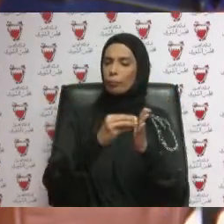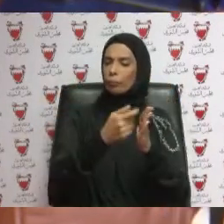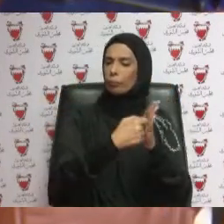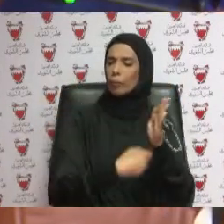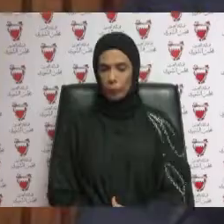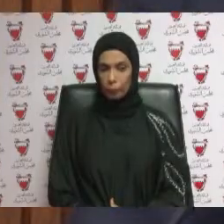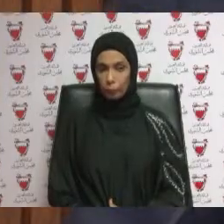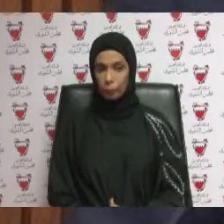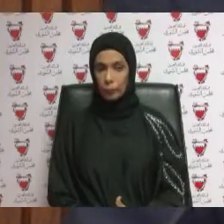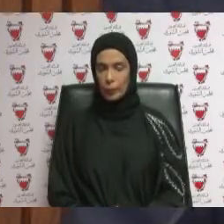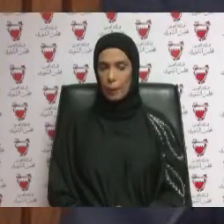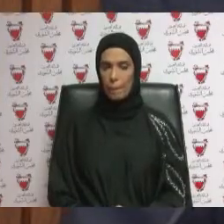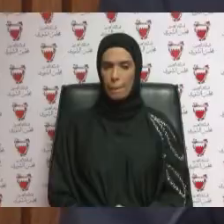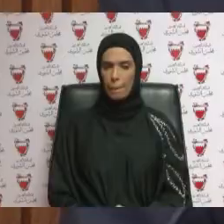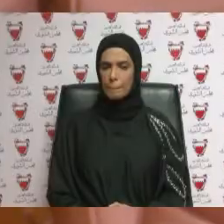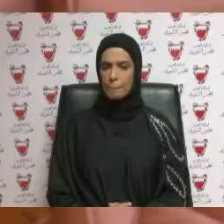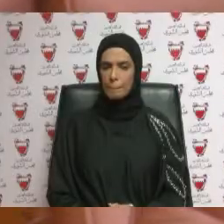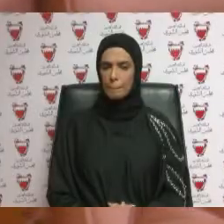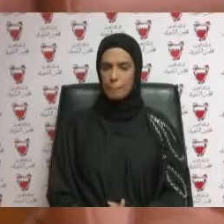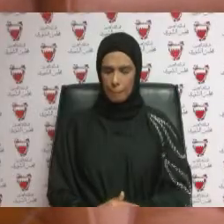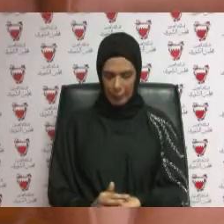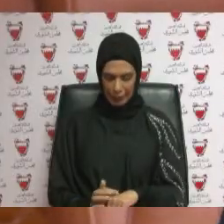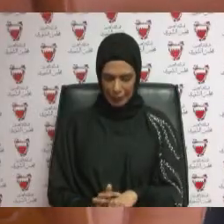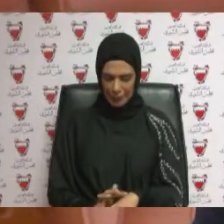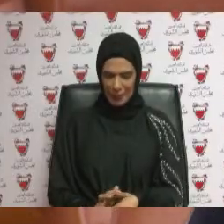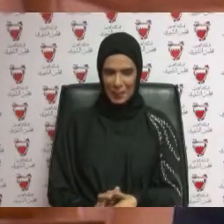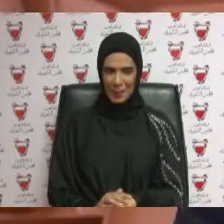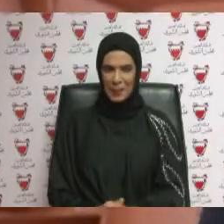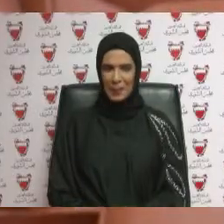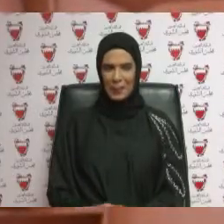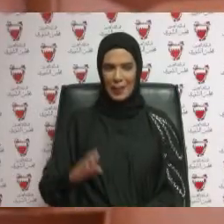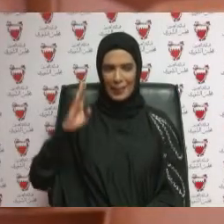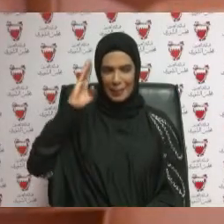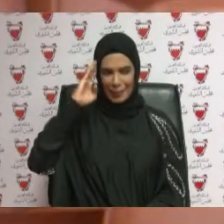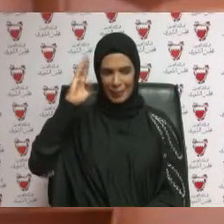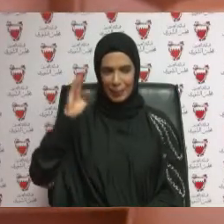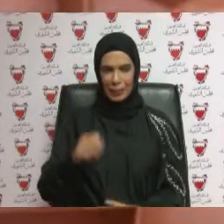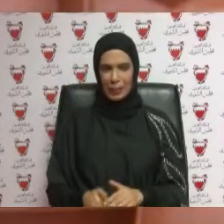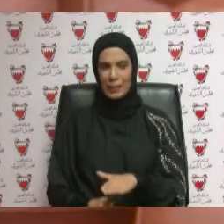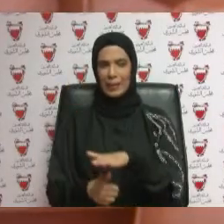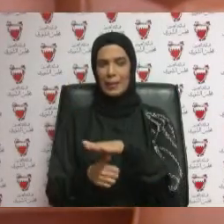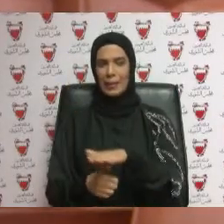عقد الإيجار. لخص من المؤيد. شكرا سيدي الرئيس.